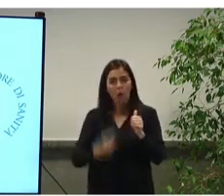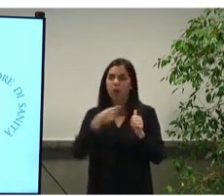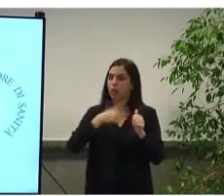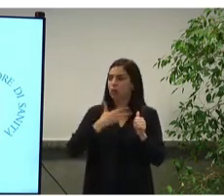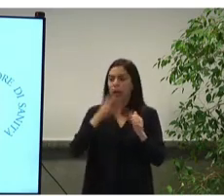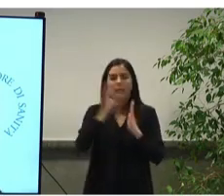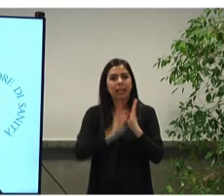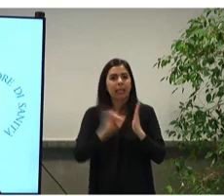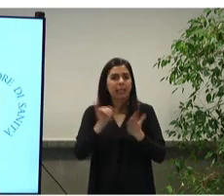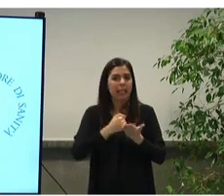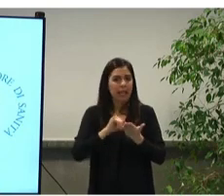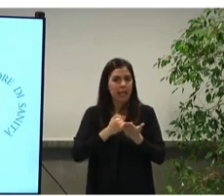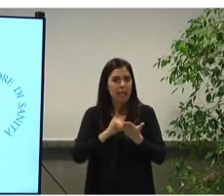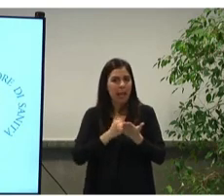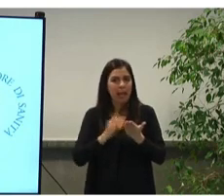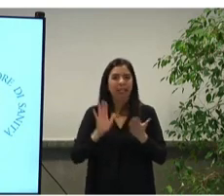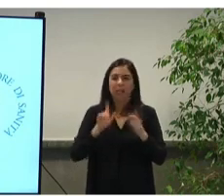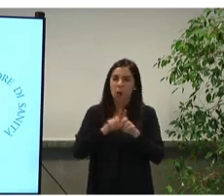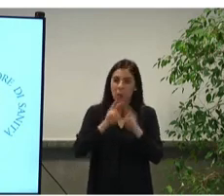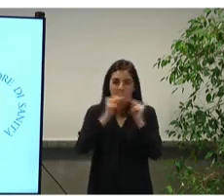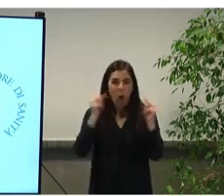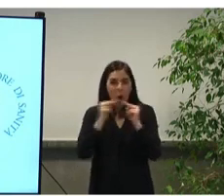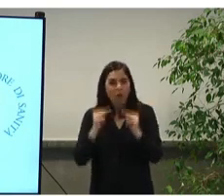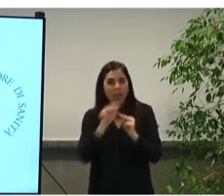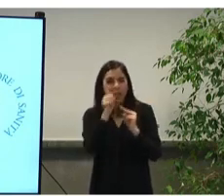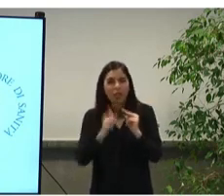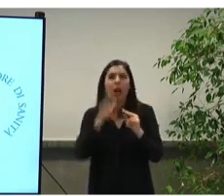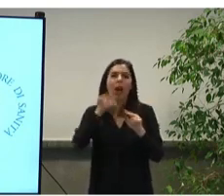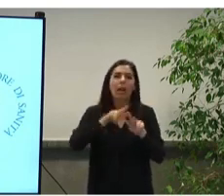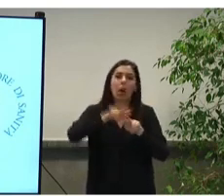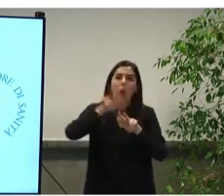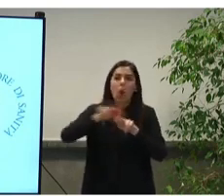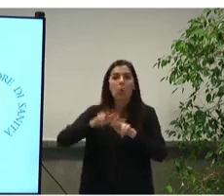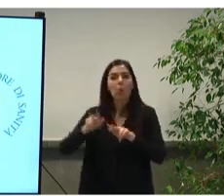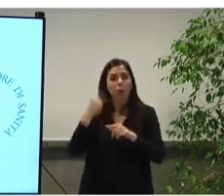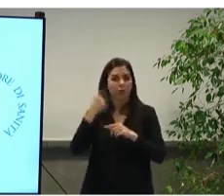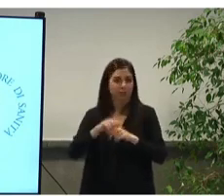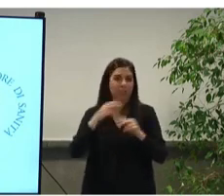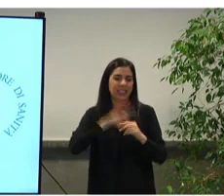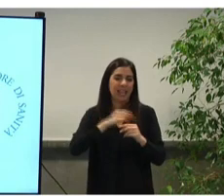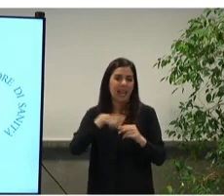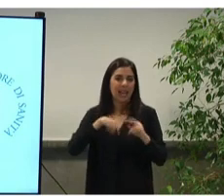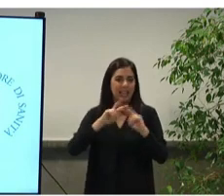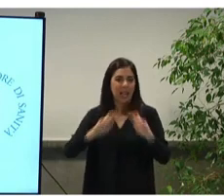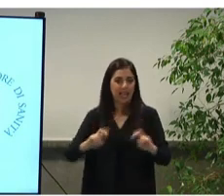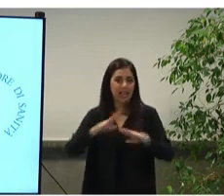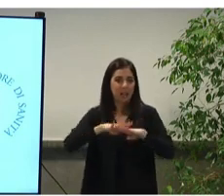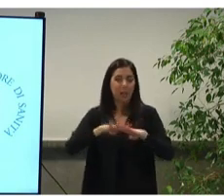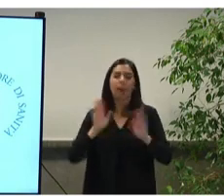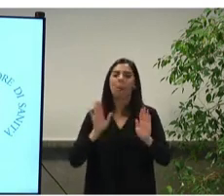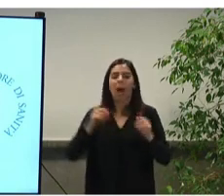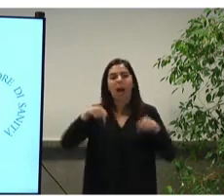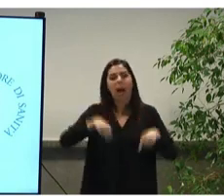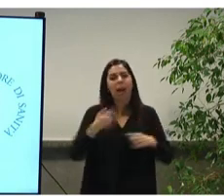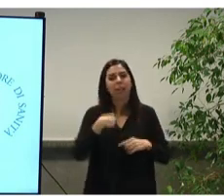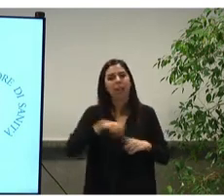più dettagliati a livello di provincia e anche a livello di comuni aggregati dove è interessante fare questa analisi, però diciamo che